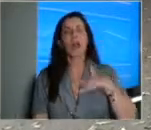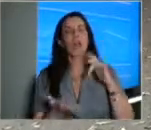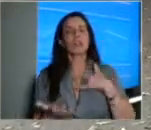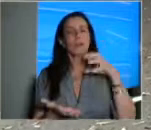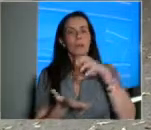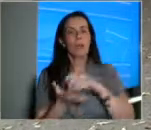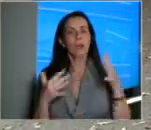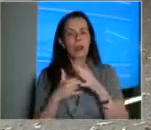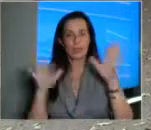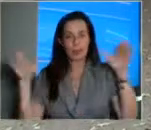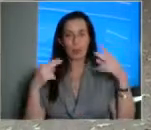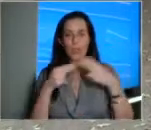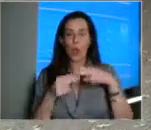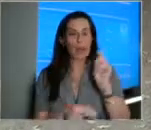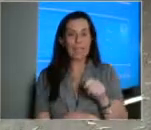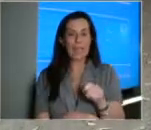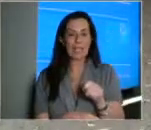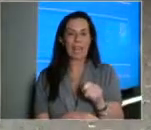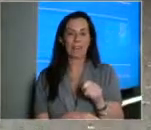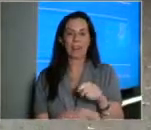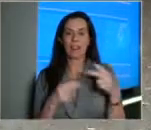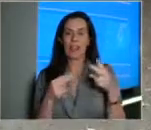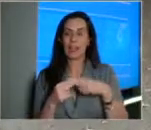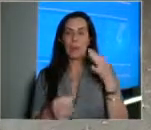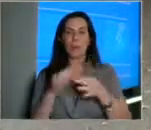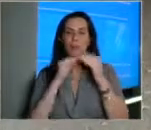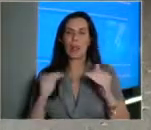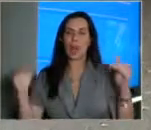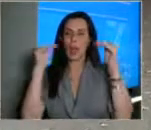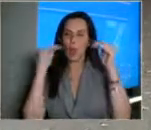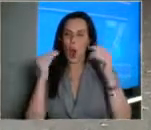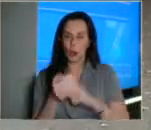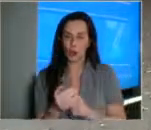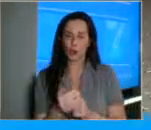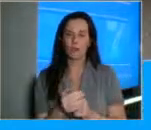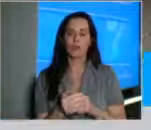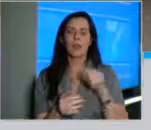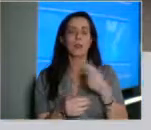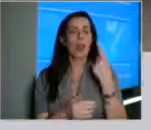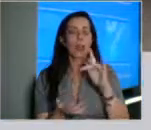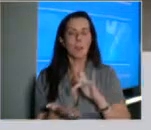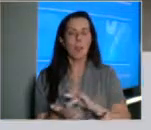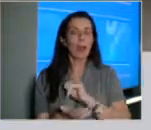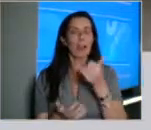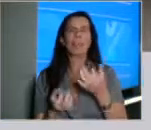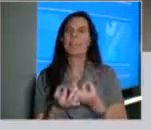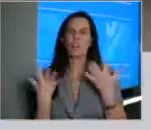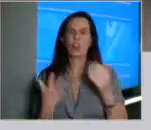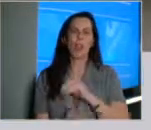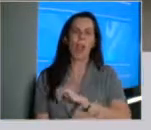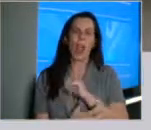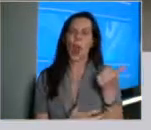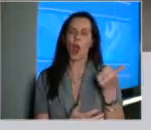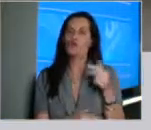ציפורי ירושלים, צמוד לכנסת, ליד בית המשפט העליון, בין גן עבדים וגן סאקר, וזו אחת הפינות הטבעיות הכי